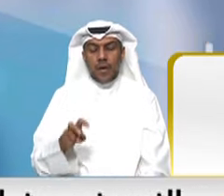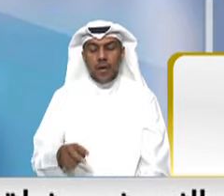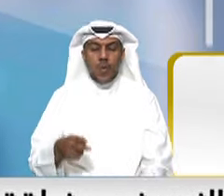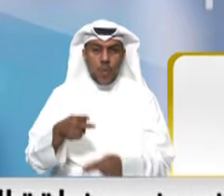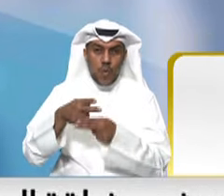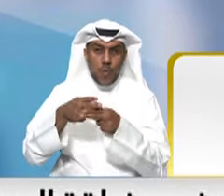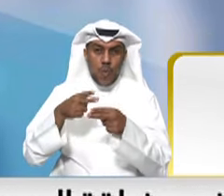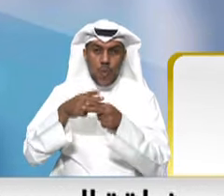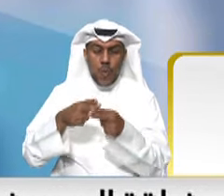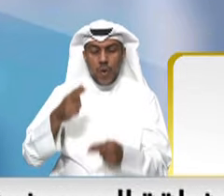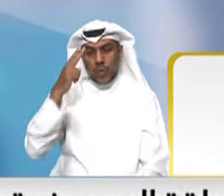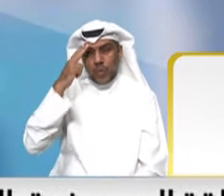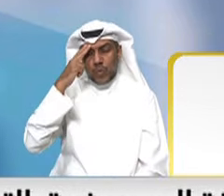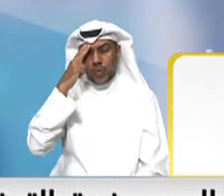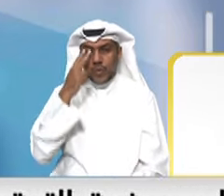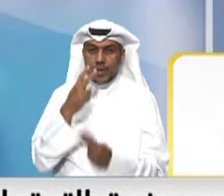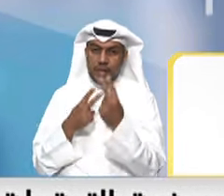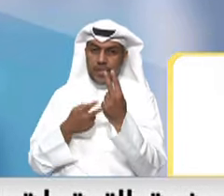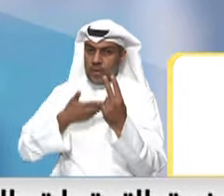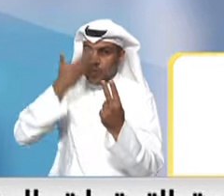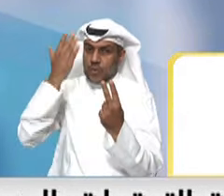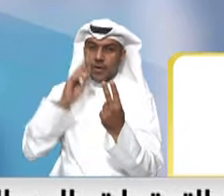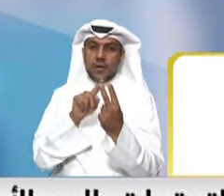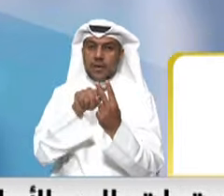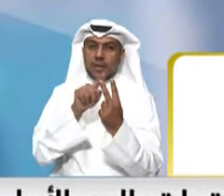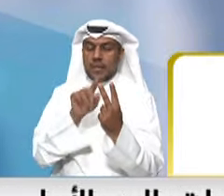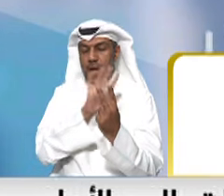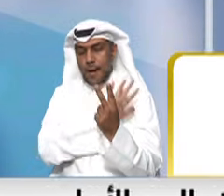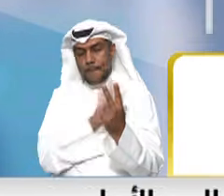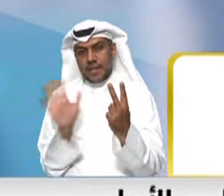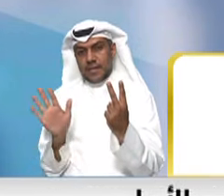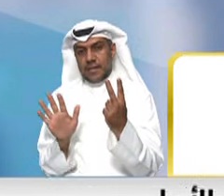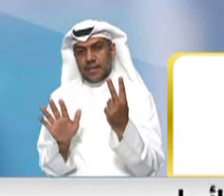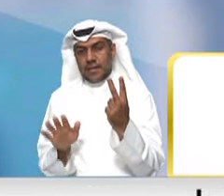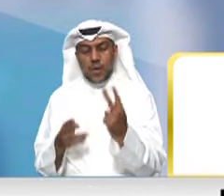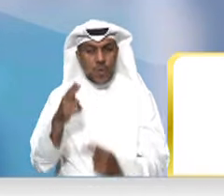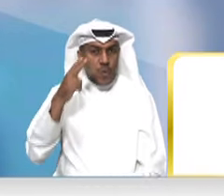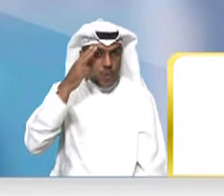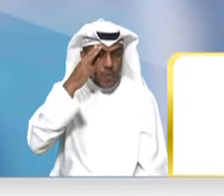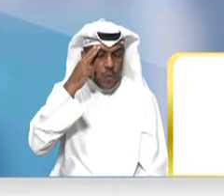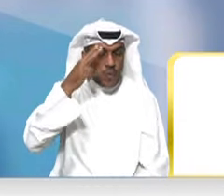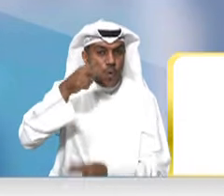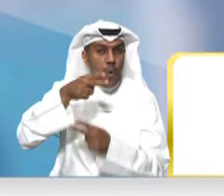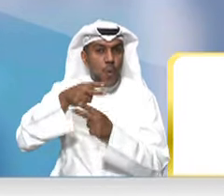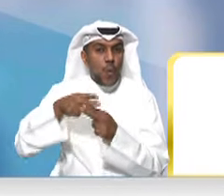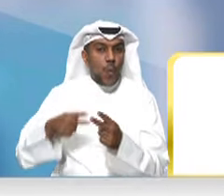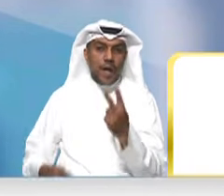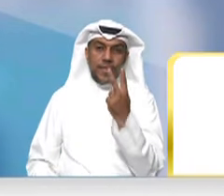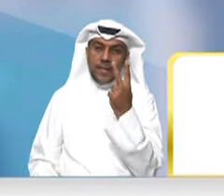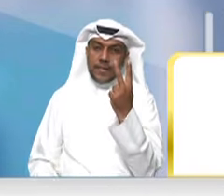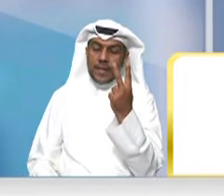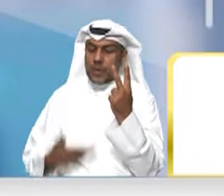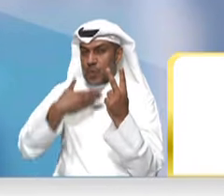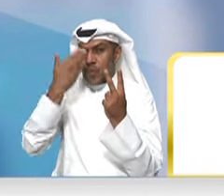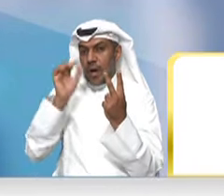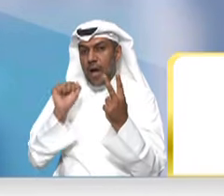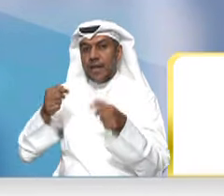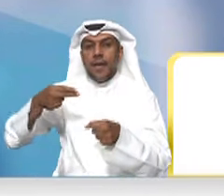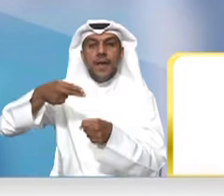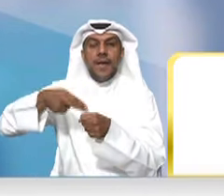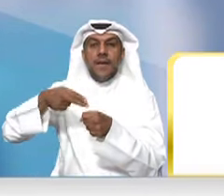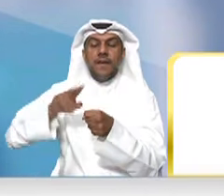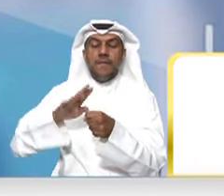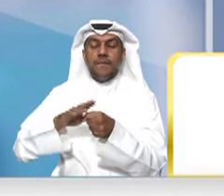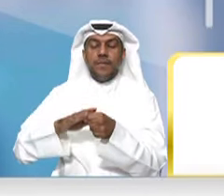الكويت والمملكة العربية السعودية فقط، استنادا للاتفاقية المبرمة بينهما، ورفض